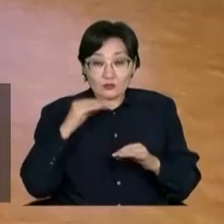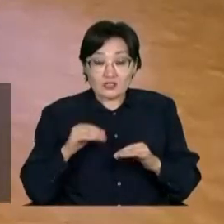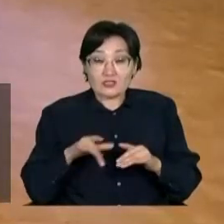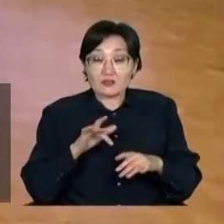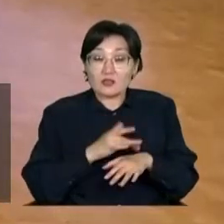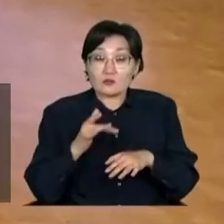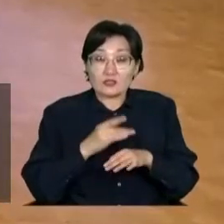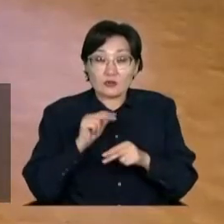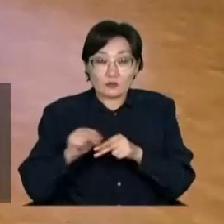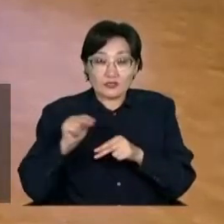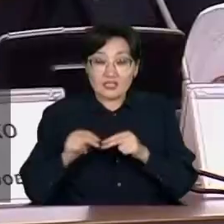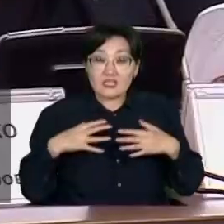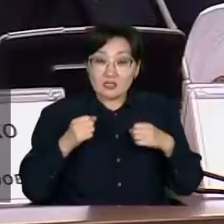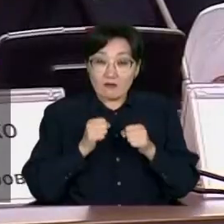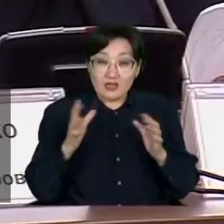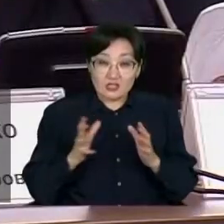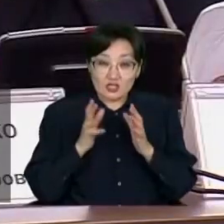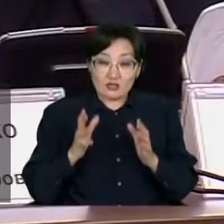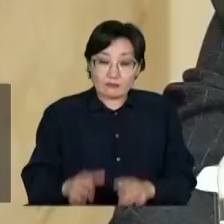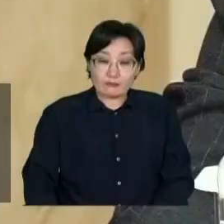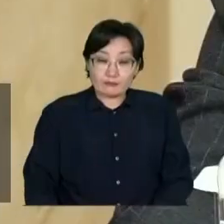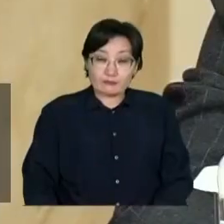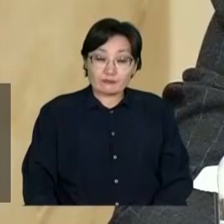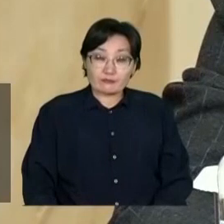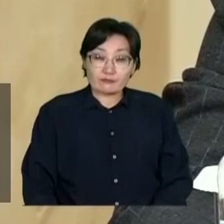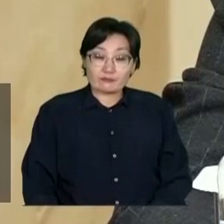услуг образования и здравоохранения.